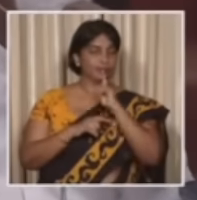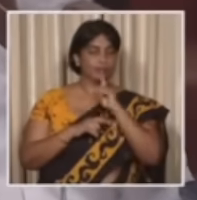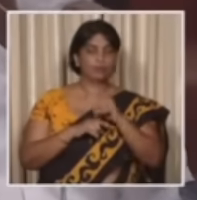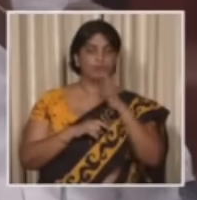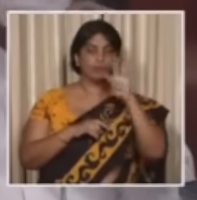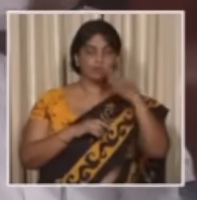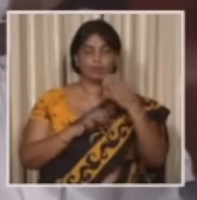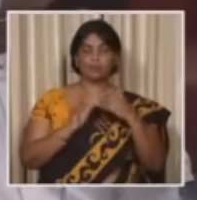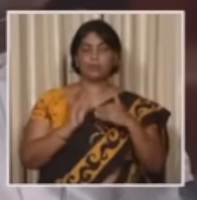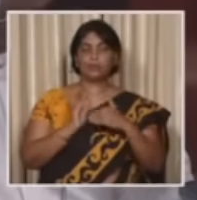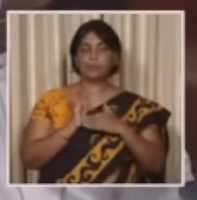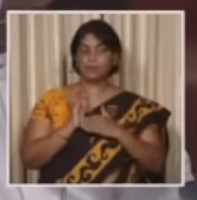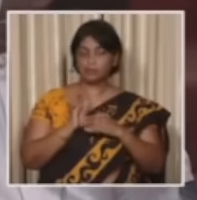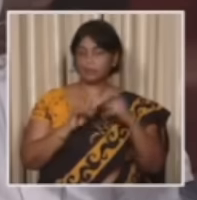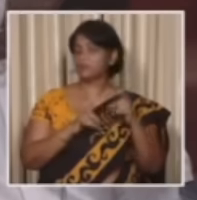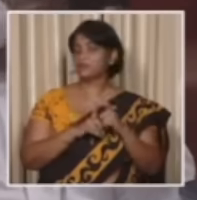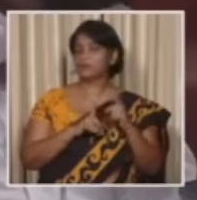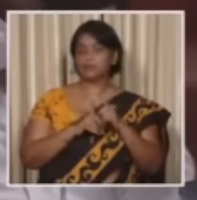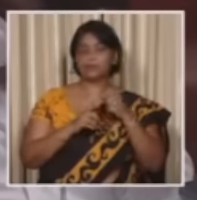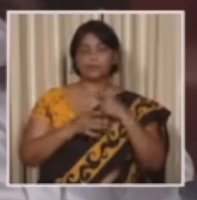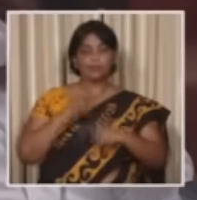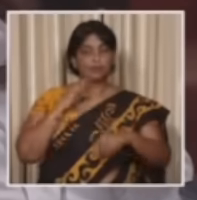කියලා එතකොට